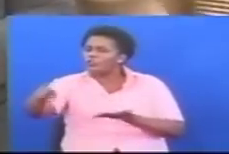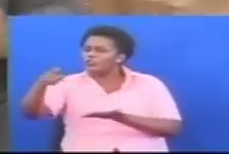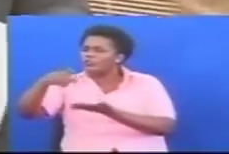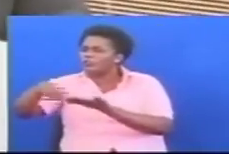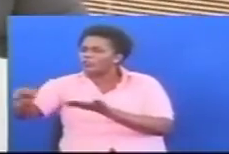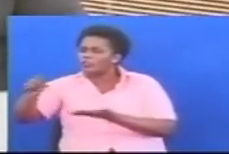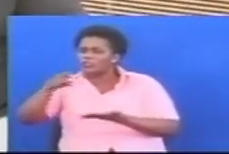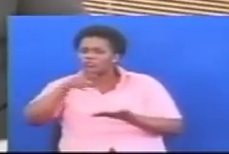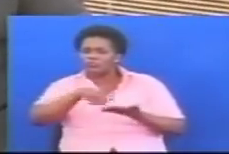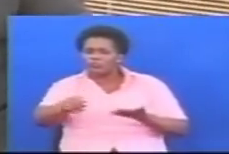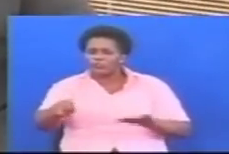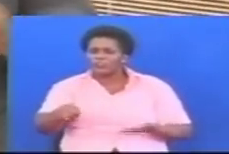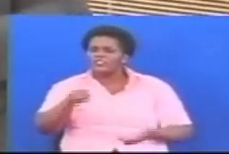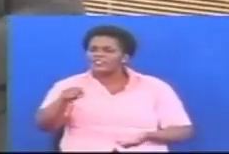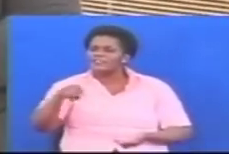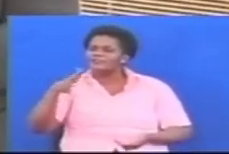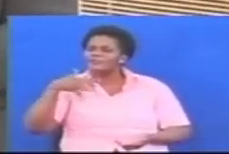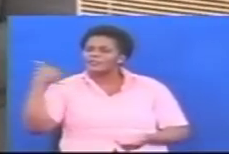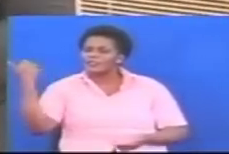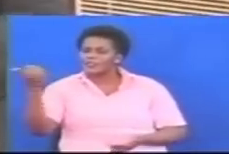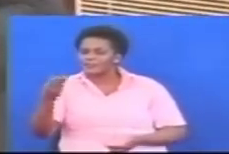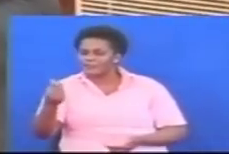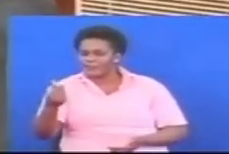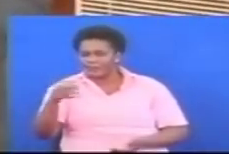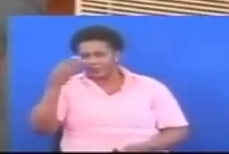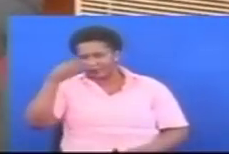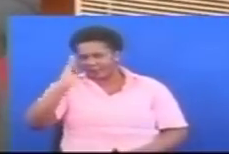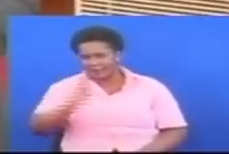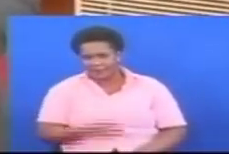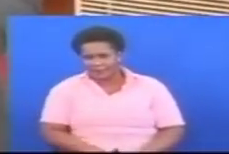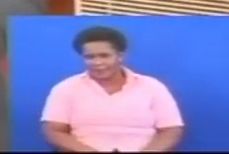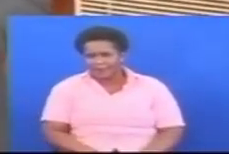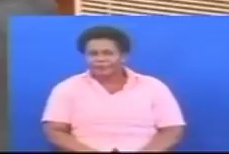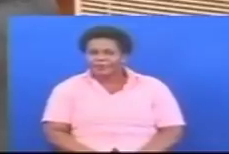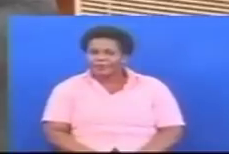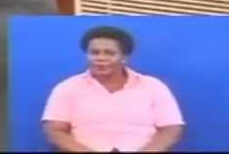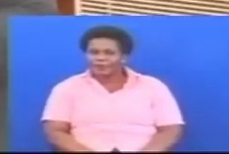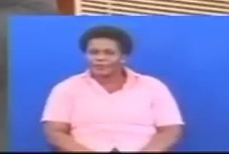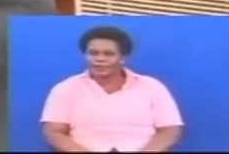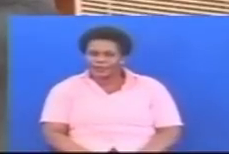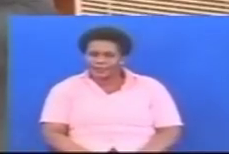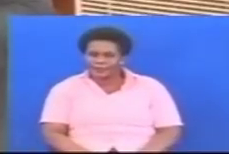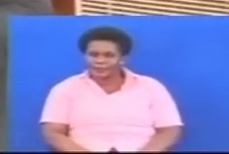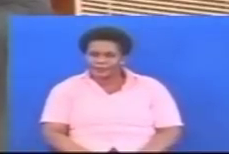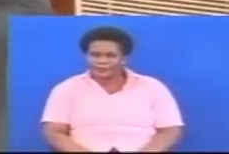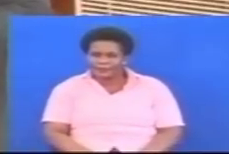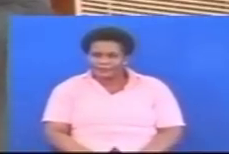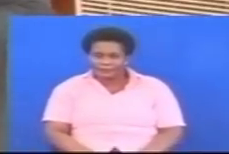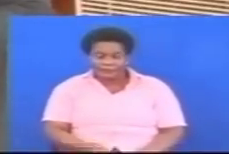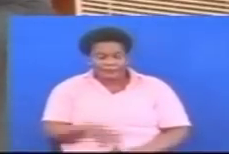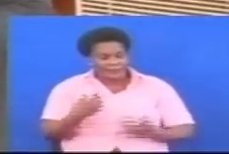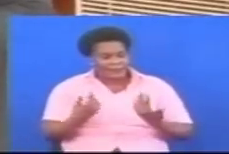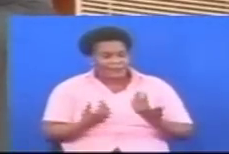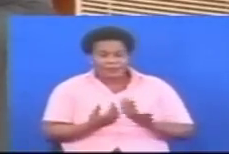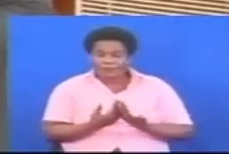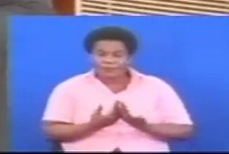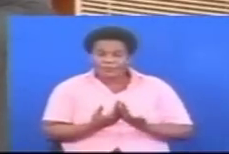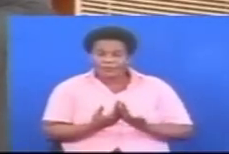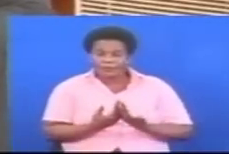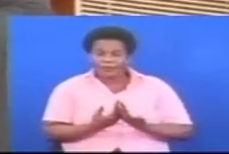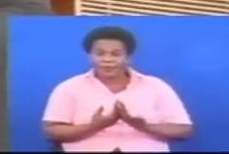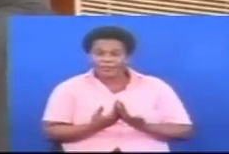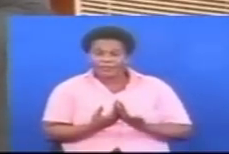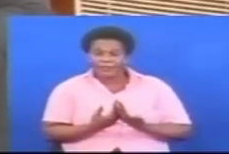zinazoitwa fedha za serikali. Mheshimiwa mwenyekiti, kwa muktadha wa huduma ya maji, hakuna eneo